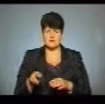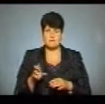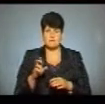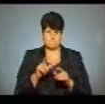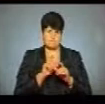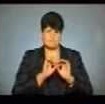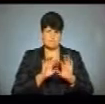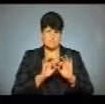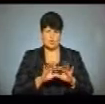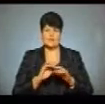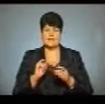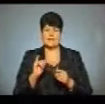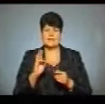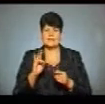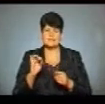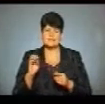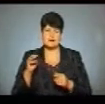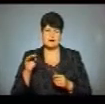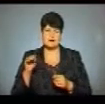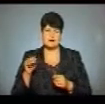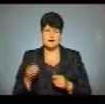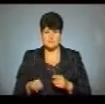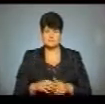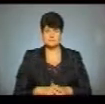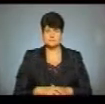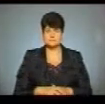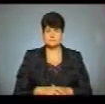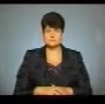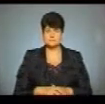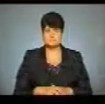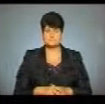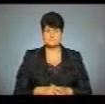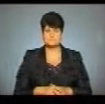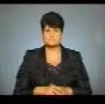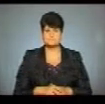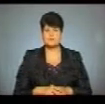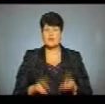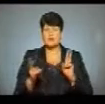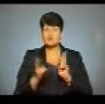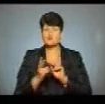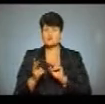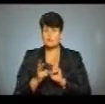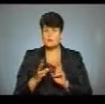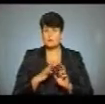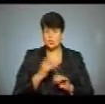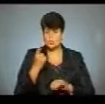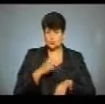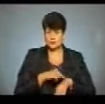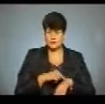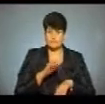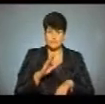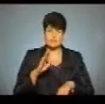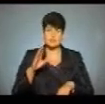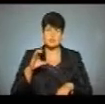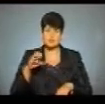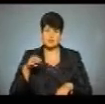прийшли 20 дев'ятикласників Тернопільської школи-ліцею номер 9. Зустріч, яка тривала годину, Володимир Стус